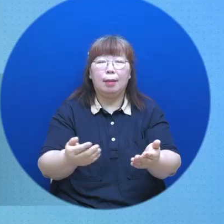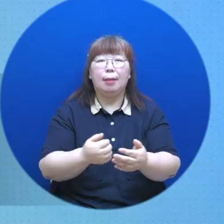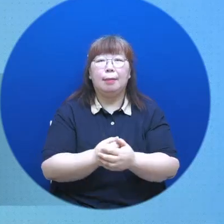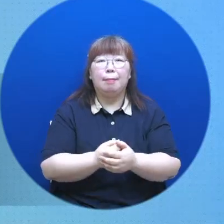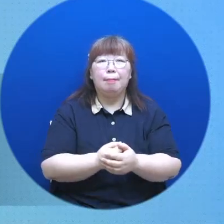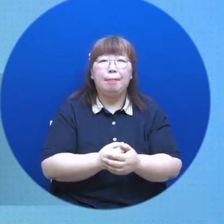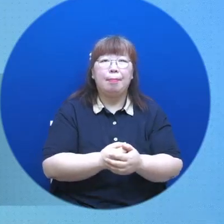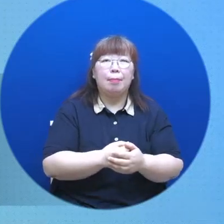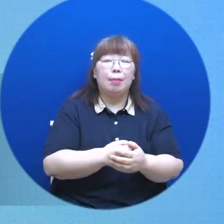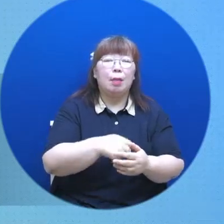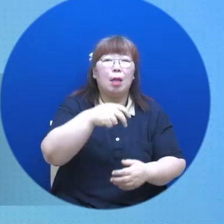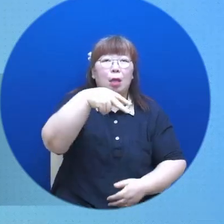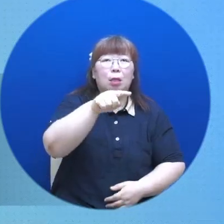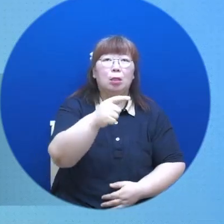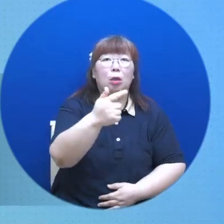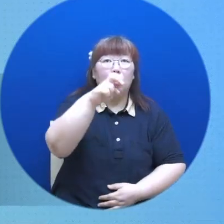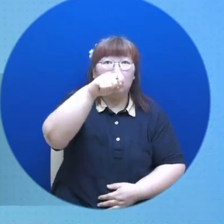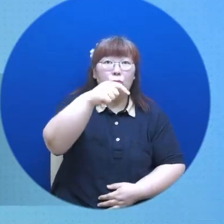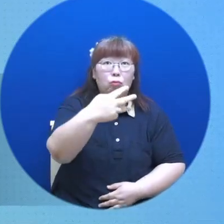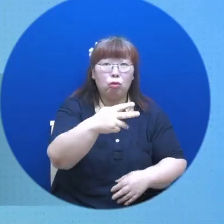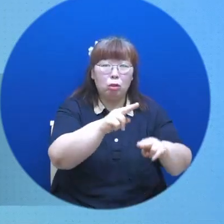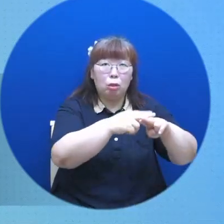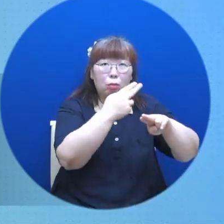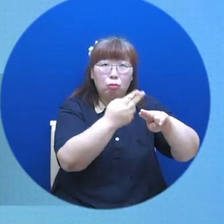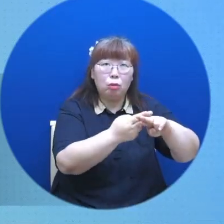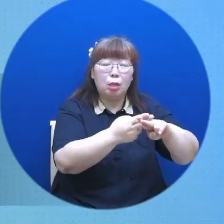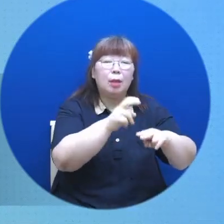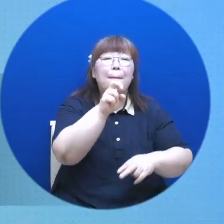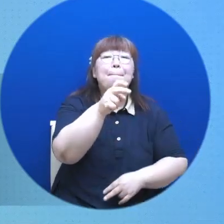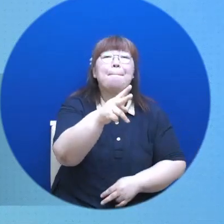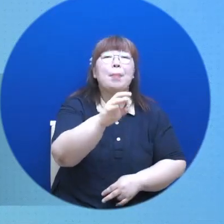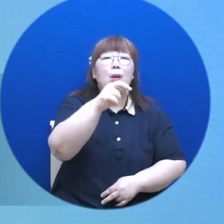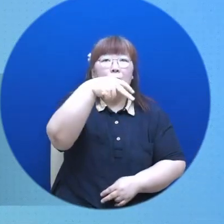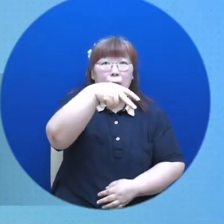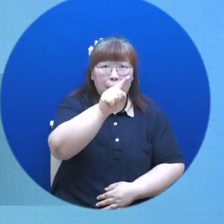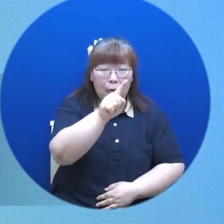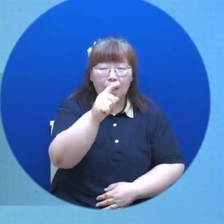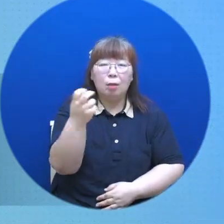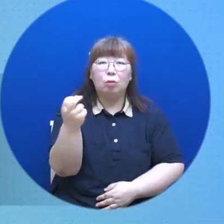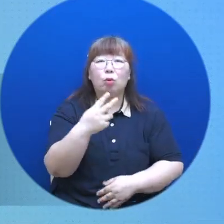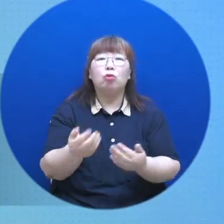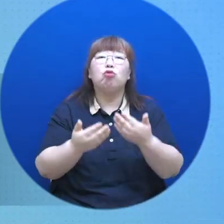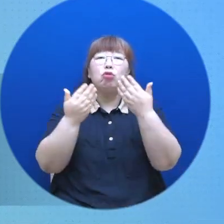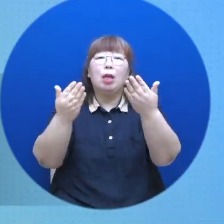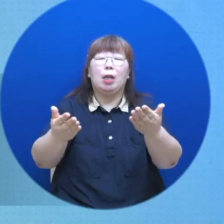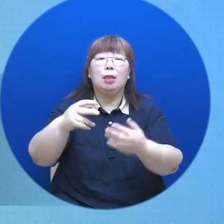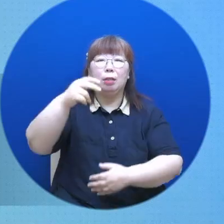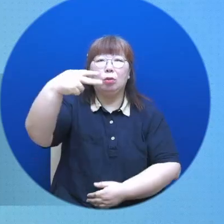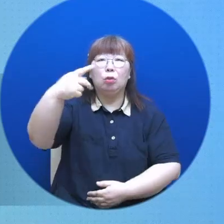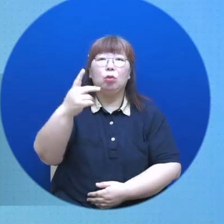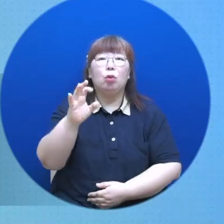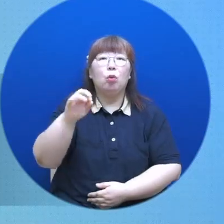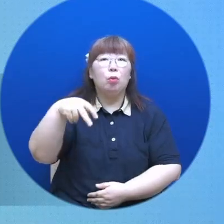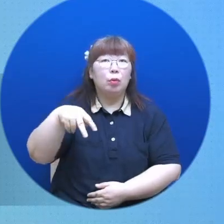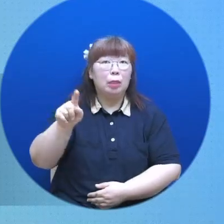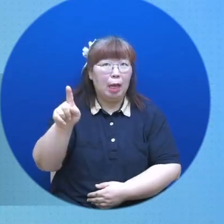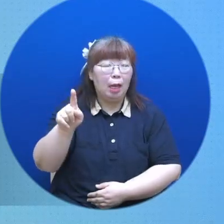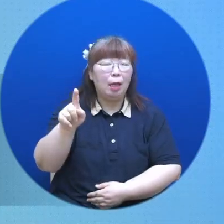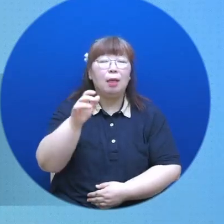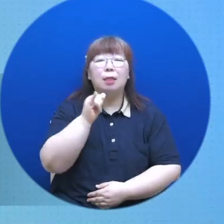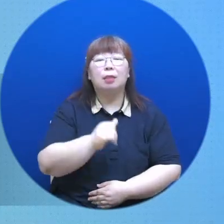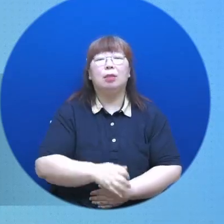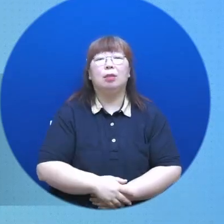선물이라는 명사와 주다라는 동사가 나옵니다. 두 단어가 나와요. 그런데 이